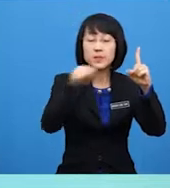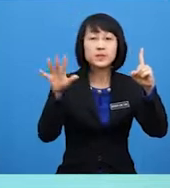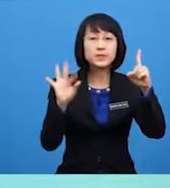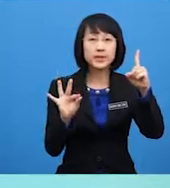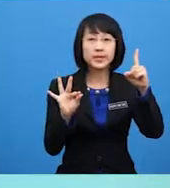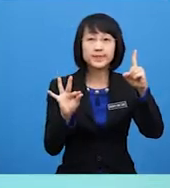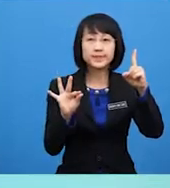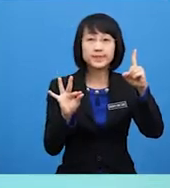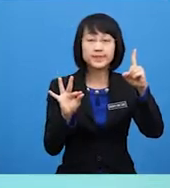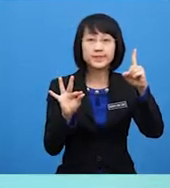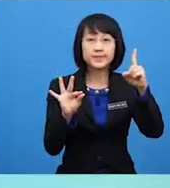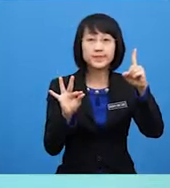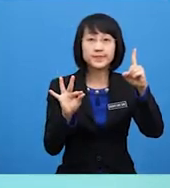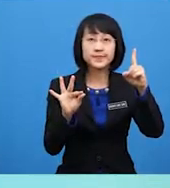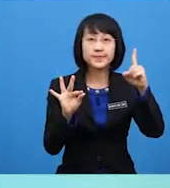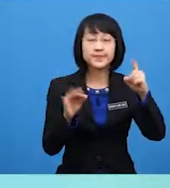1/5/9.